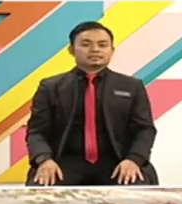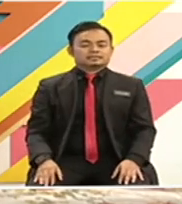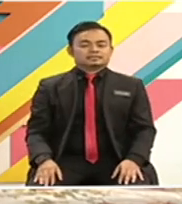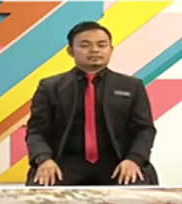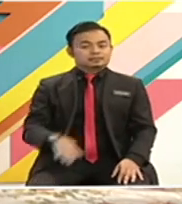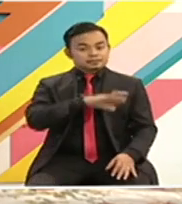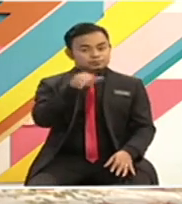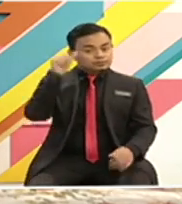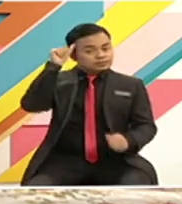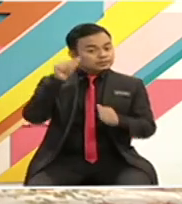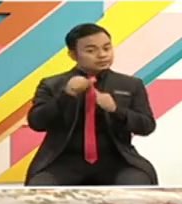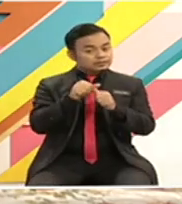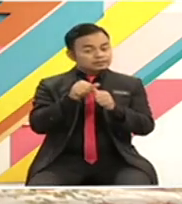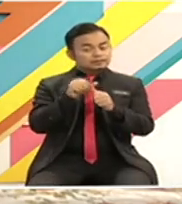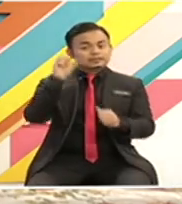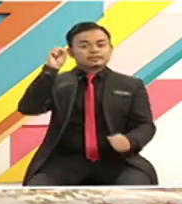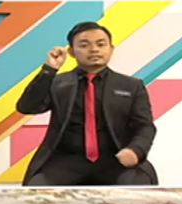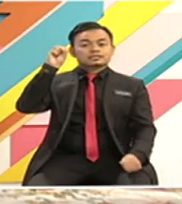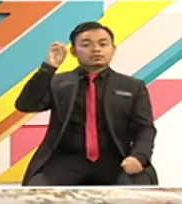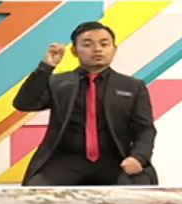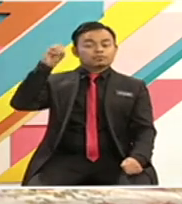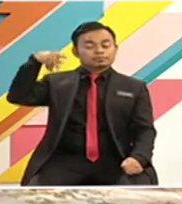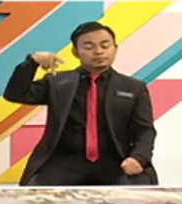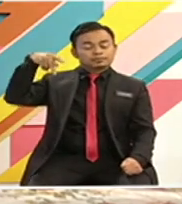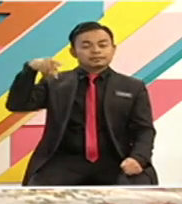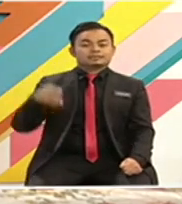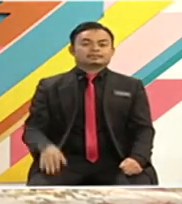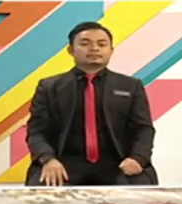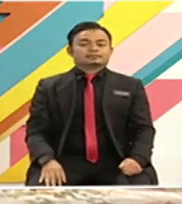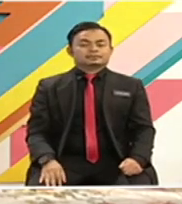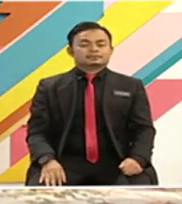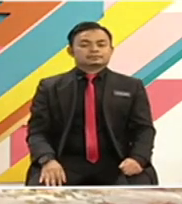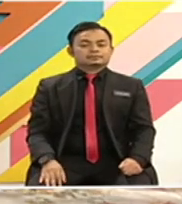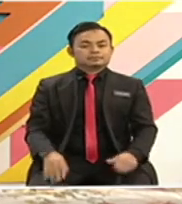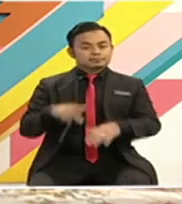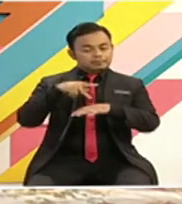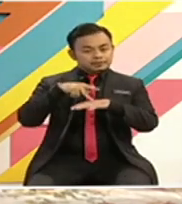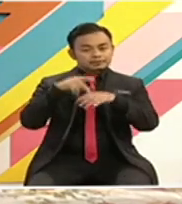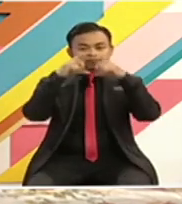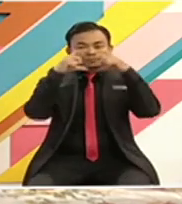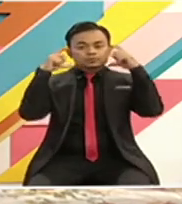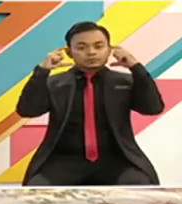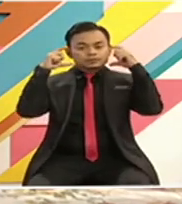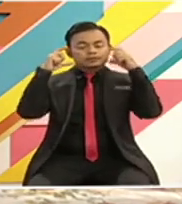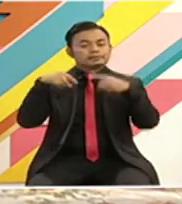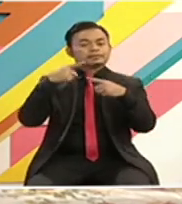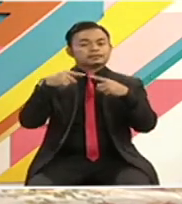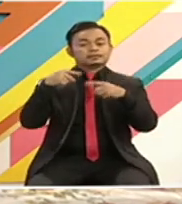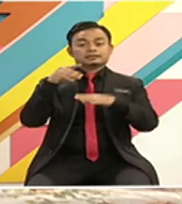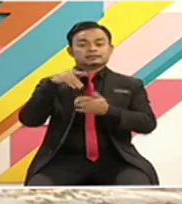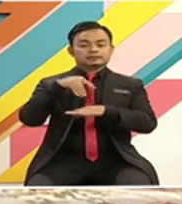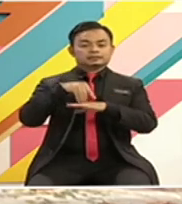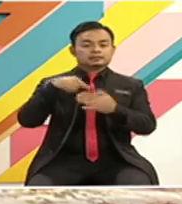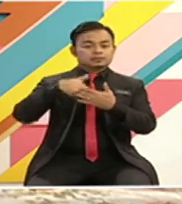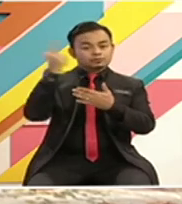waktu pada shopee yang ditag kalikacang kita Oke makanya Belitung ke bila berada di luar dan basuhlah tangan selalu kalau